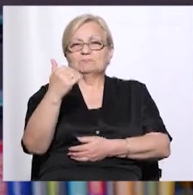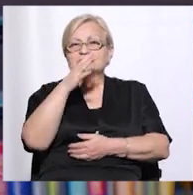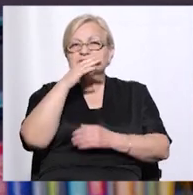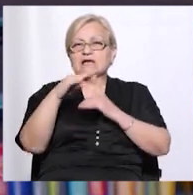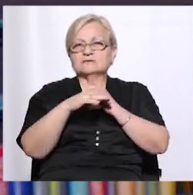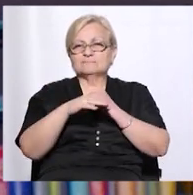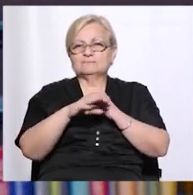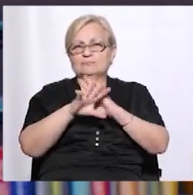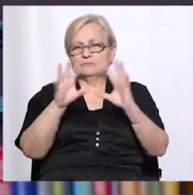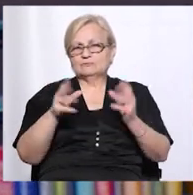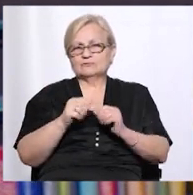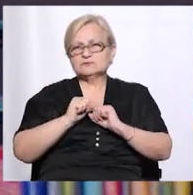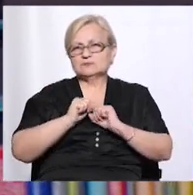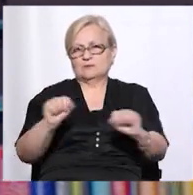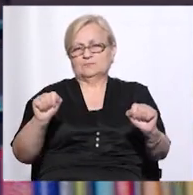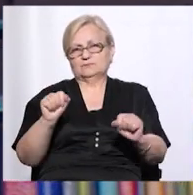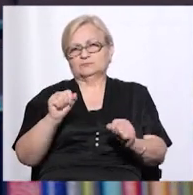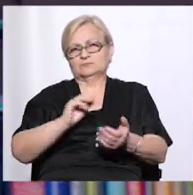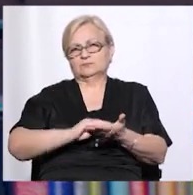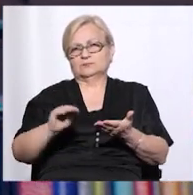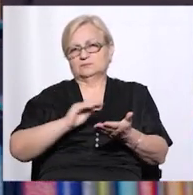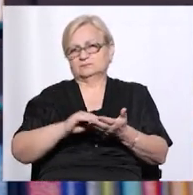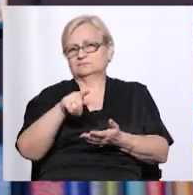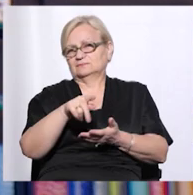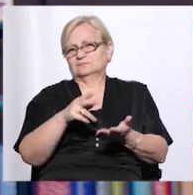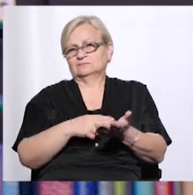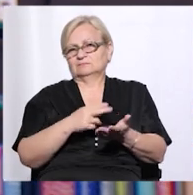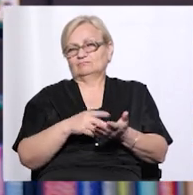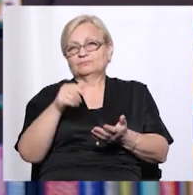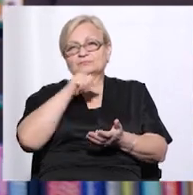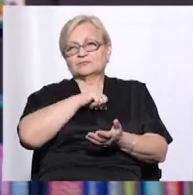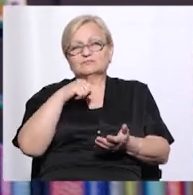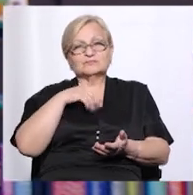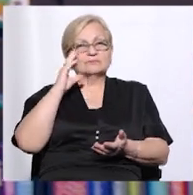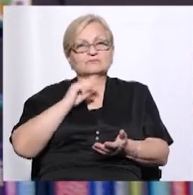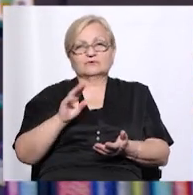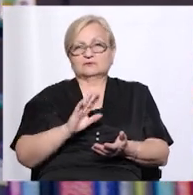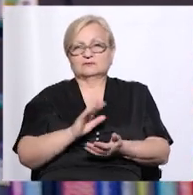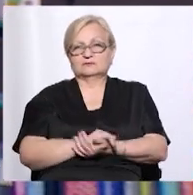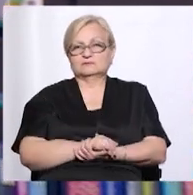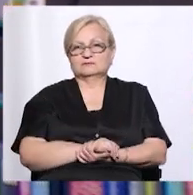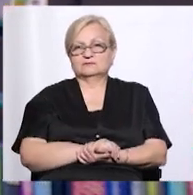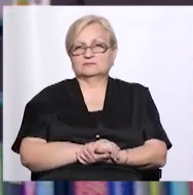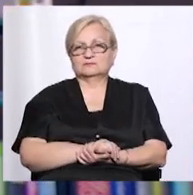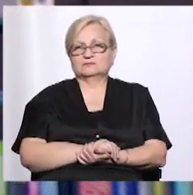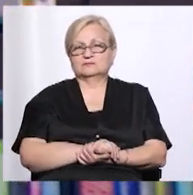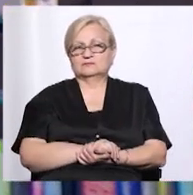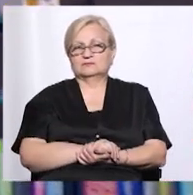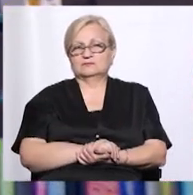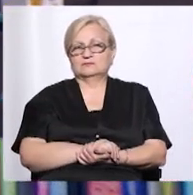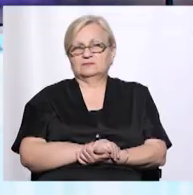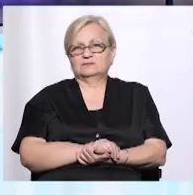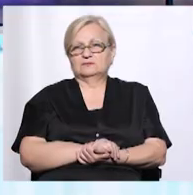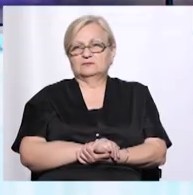თანამედროვეობაზე დაწერილი ყველაზე გაბედული რომანი და ვერ მოესწრო. მაგრამ არის რაღაც